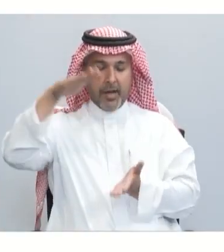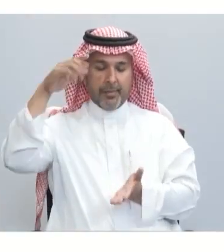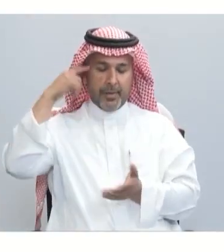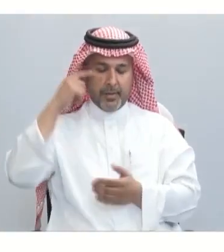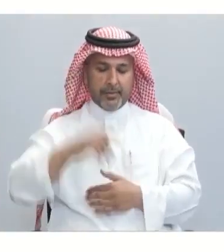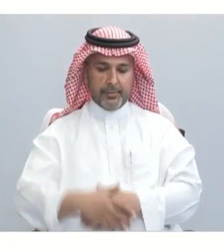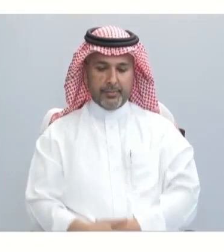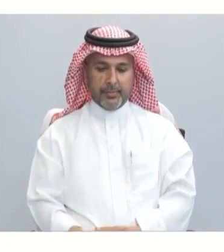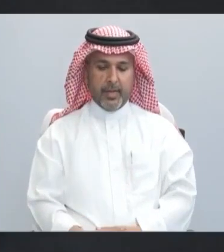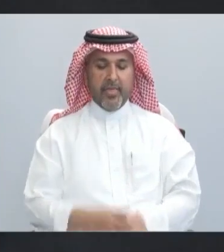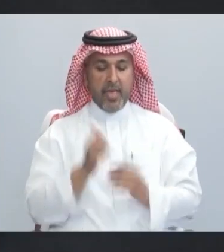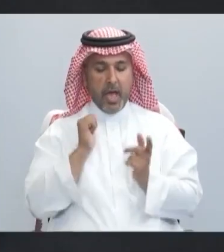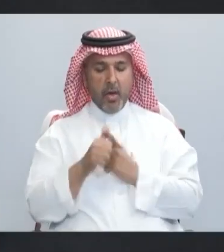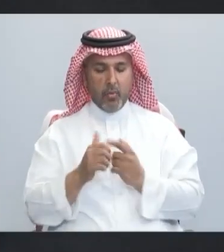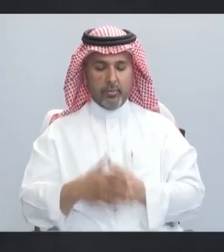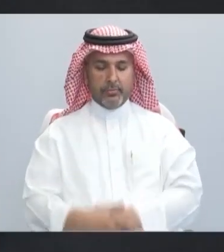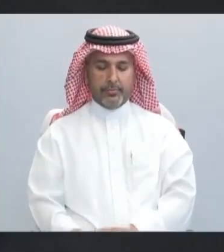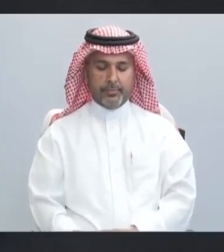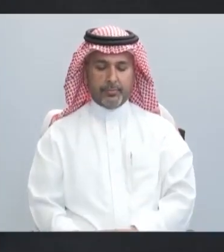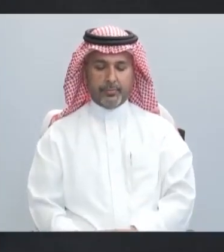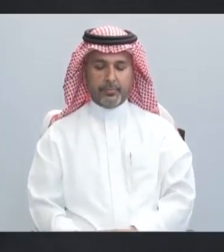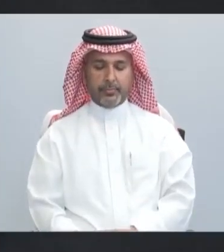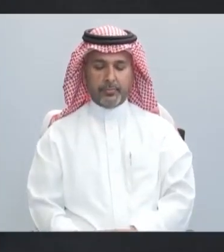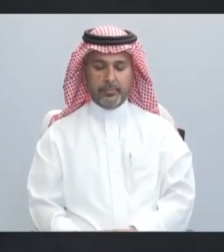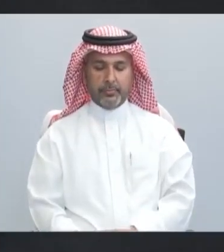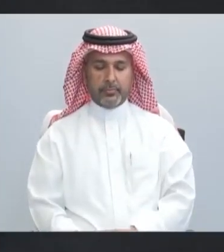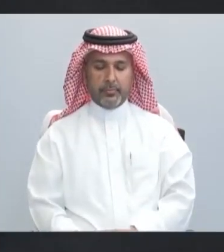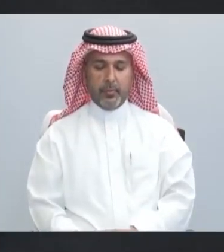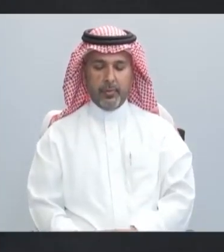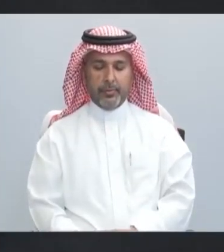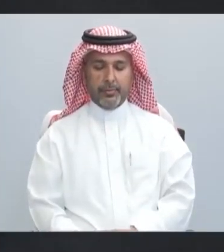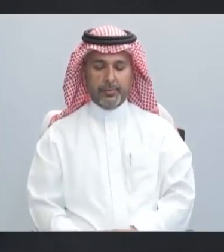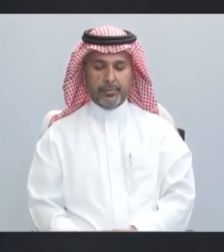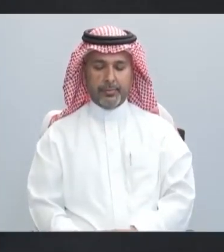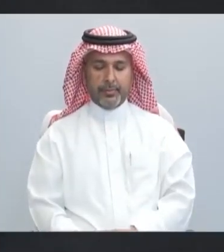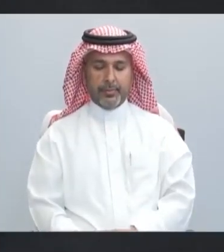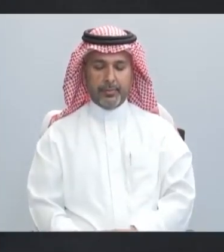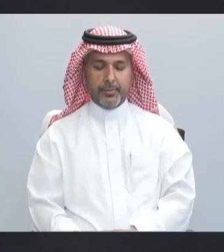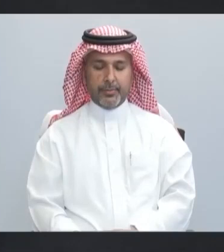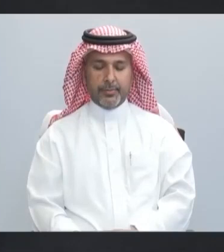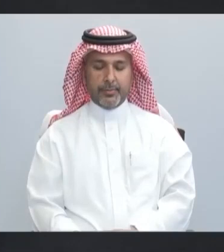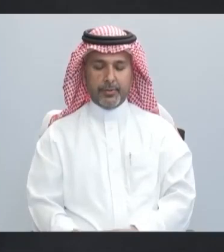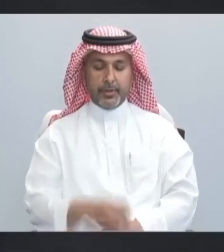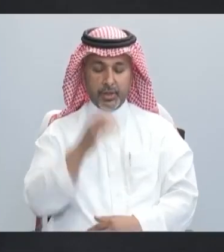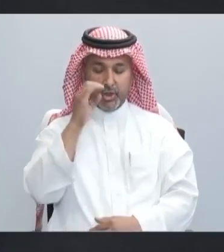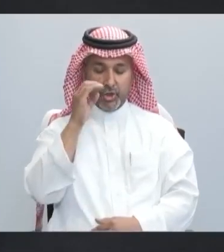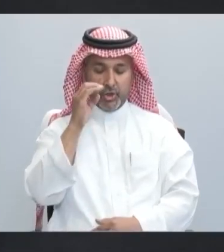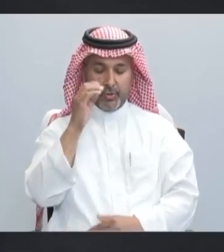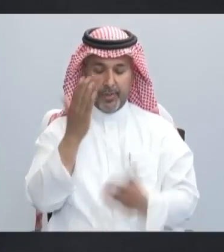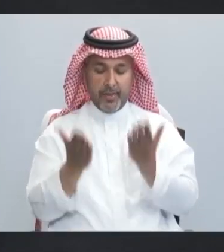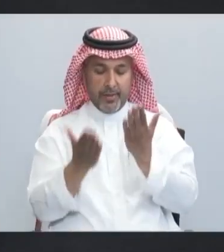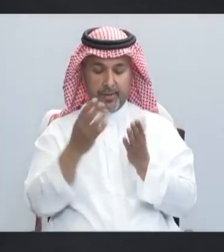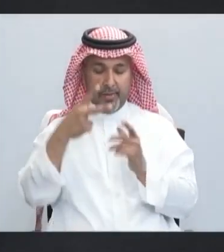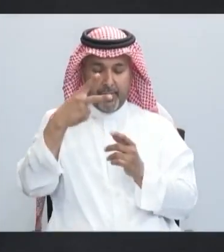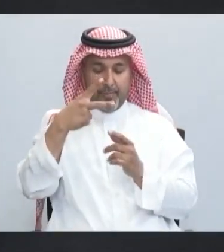تحقق يعني الجذر استطيع اني اخذ منها اي قيمه وادخلها داخل الجذر لكن هل هي تحقق طيب المتباينه